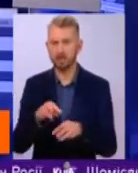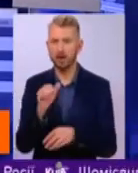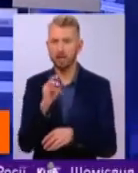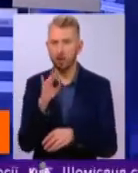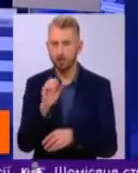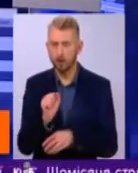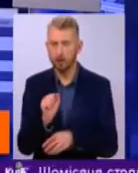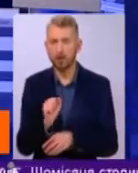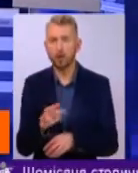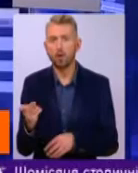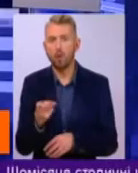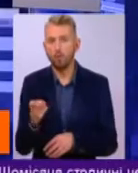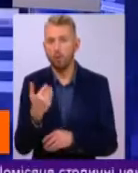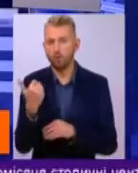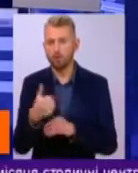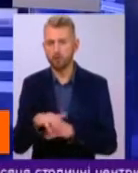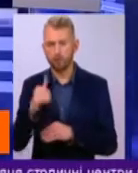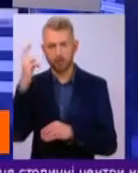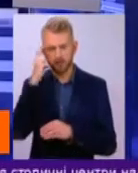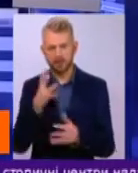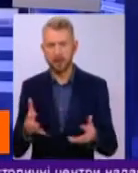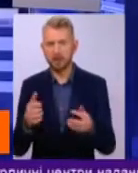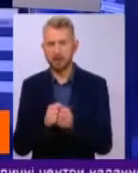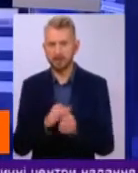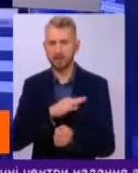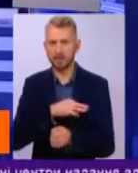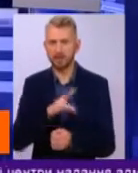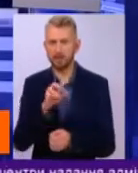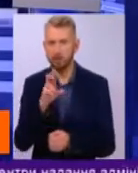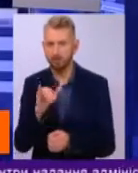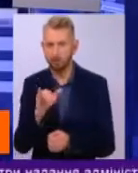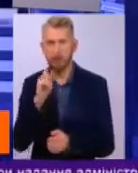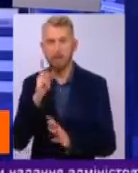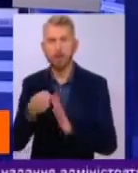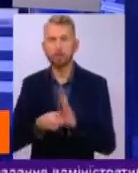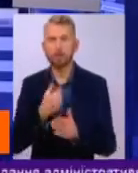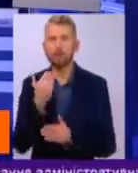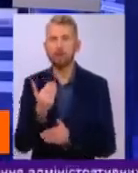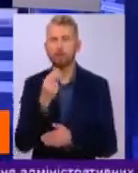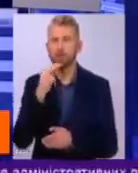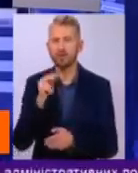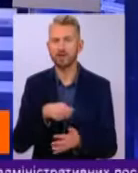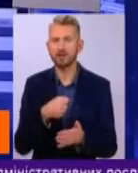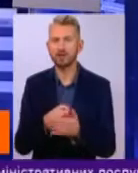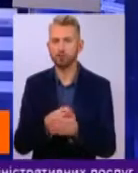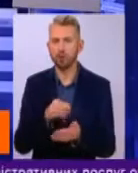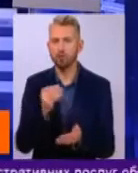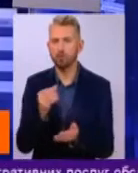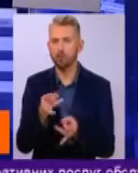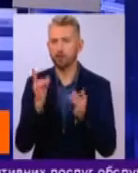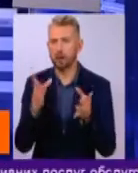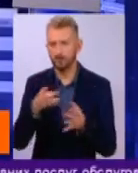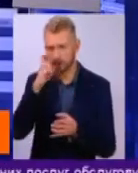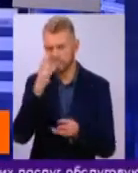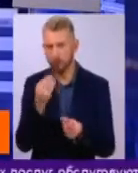Олександра. Обох вже у Києві затримали детективи НАБУ, з'ясовують їхню причетність до розтрати державних коштів під